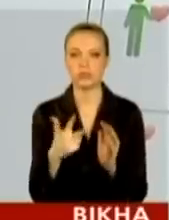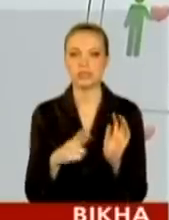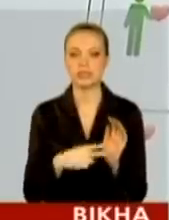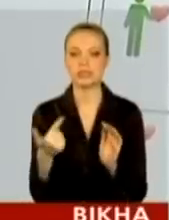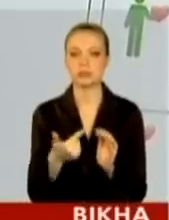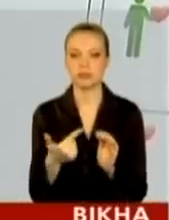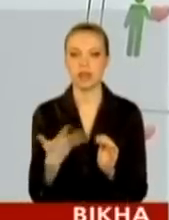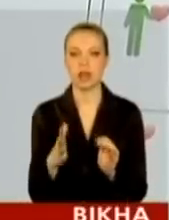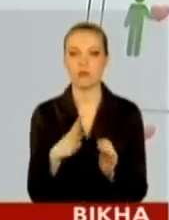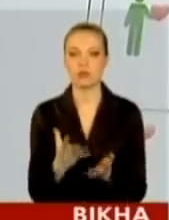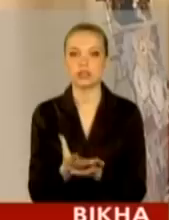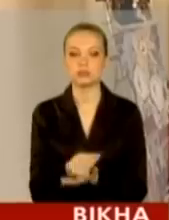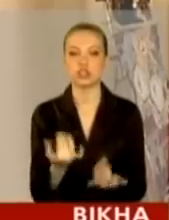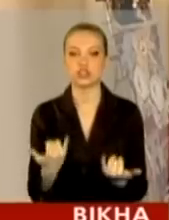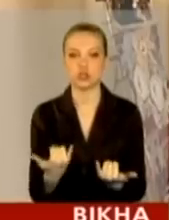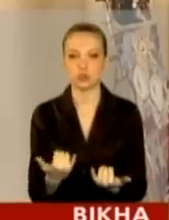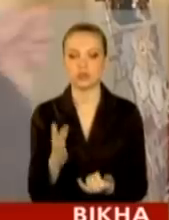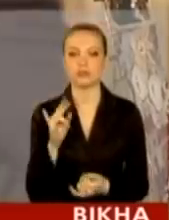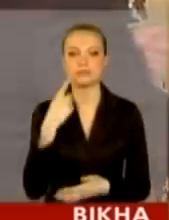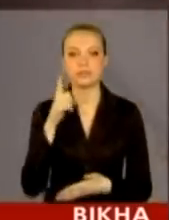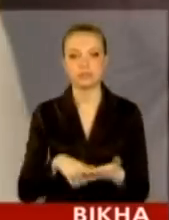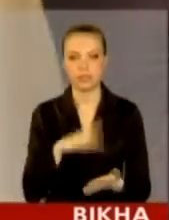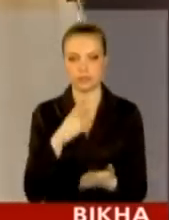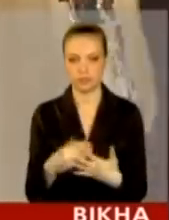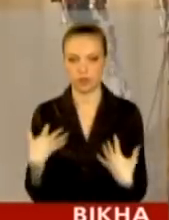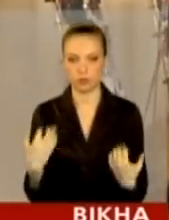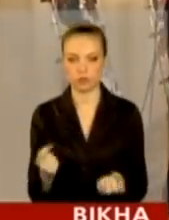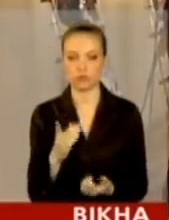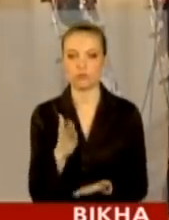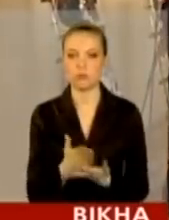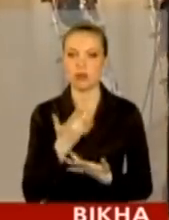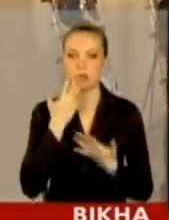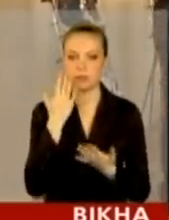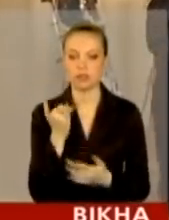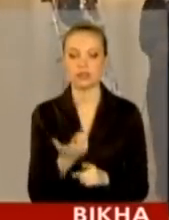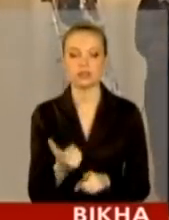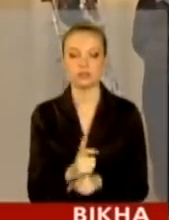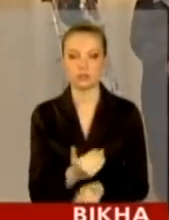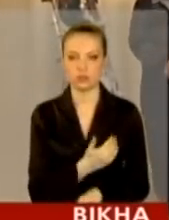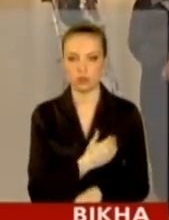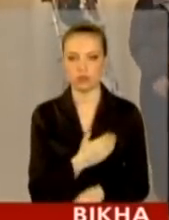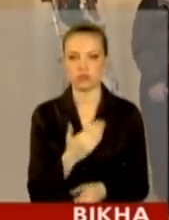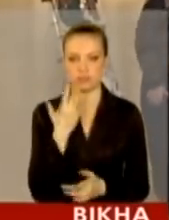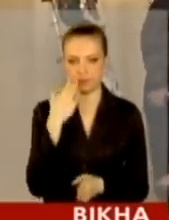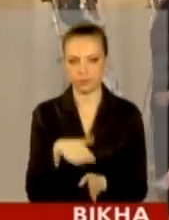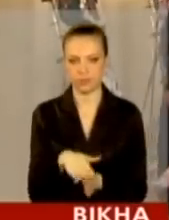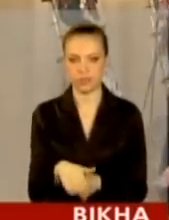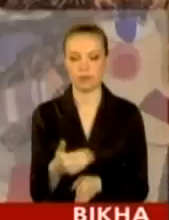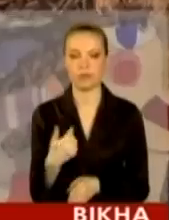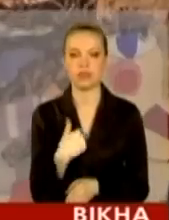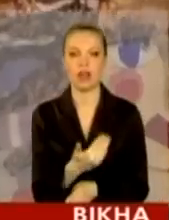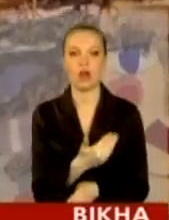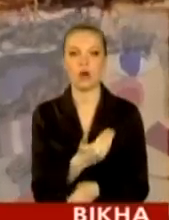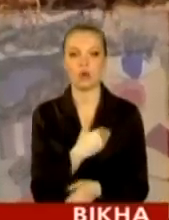гривень, яка була заплачена сьогодні. Він вірить в своє одужання, бо має мрію і дуже хоче її втілити. Я